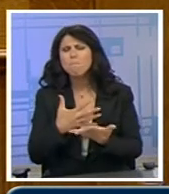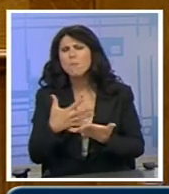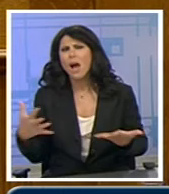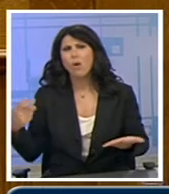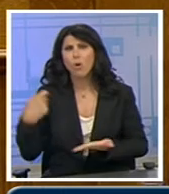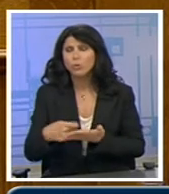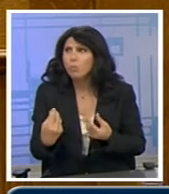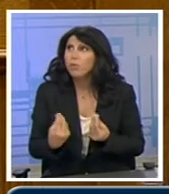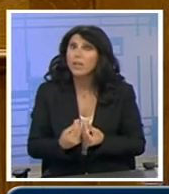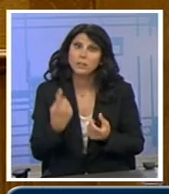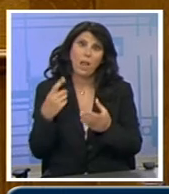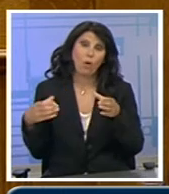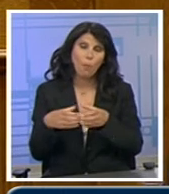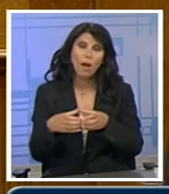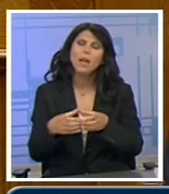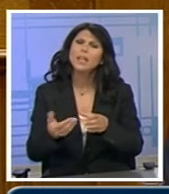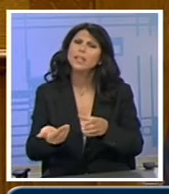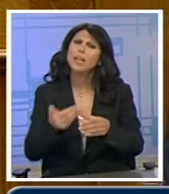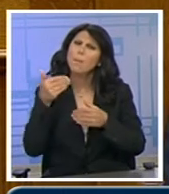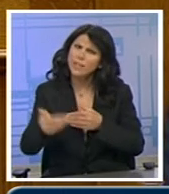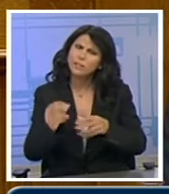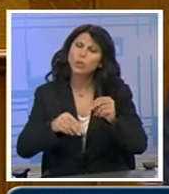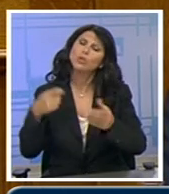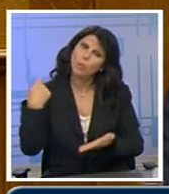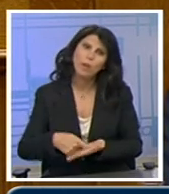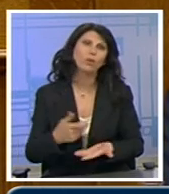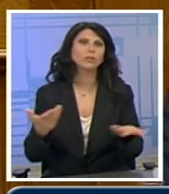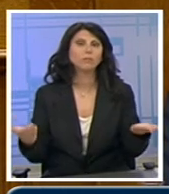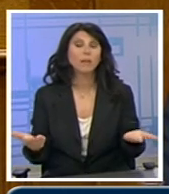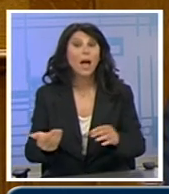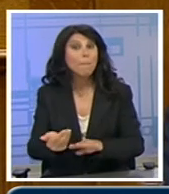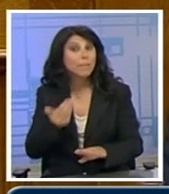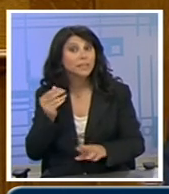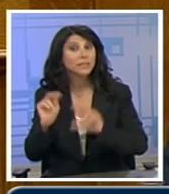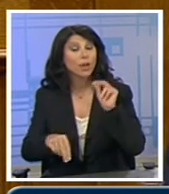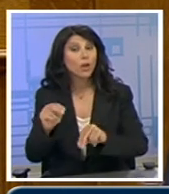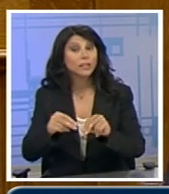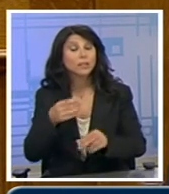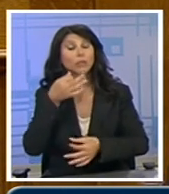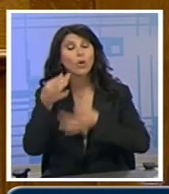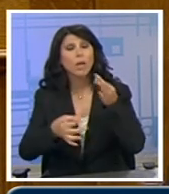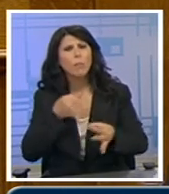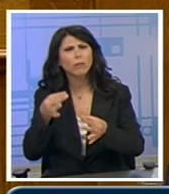πλήρωσε εκλογικά, είχε ταχθεί προεκλογικά σε όλους τους τόνους